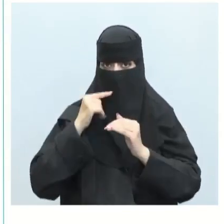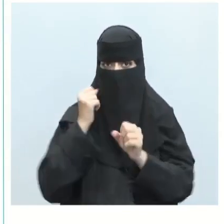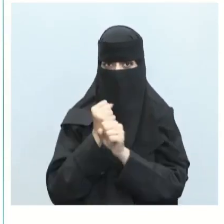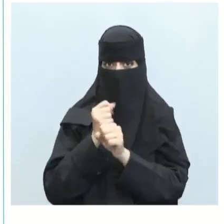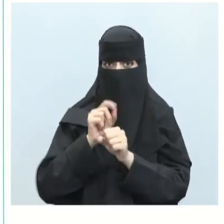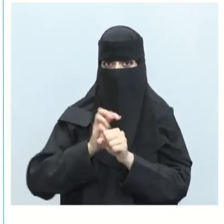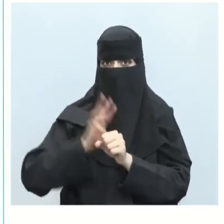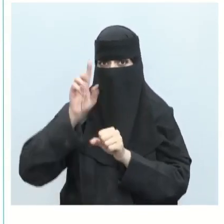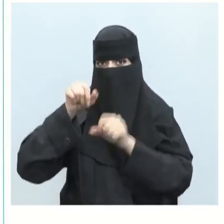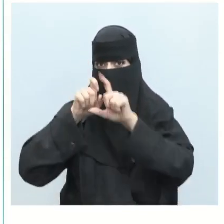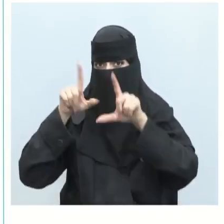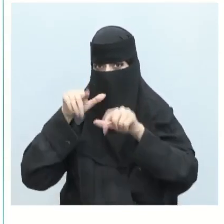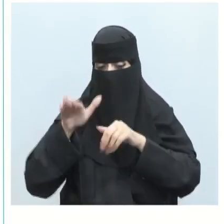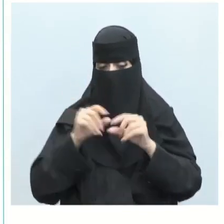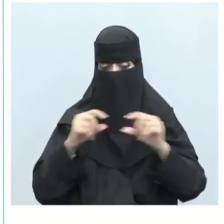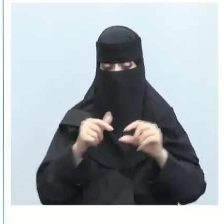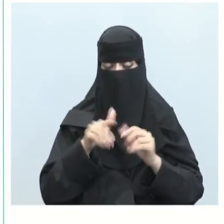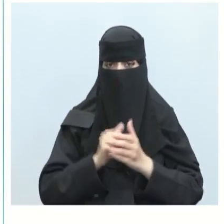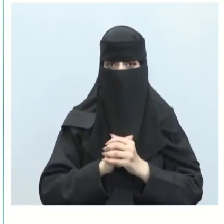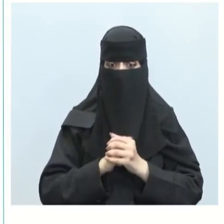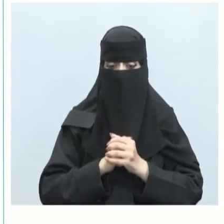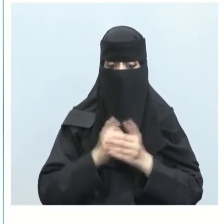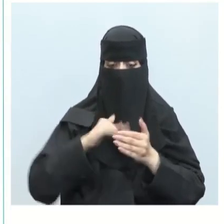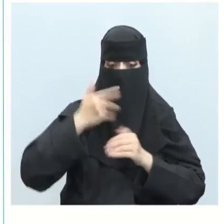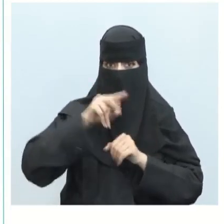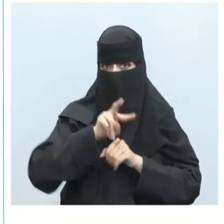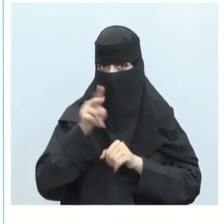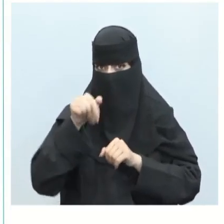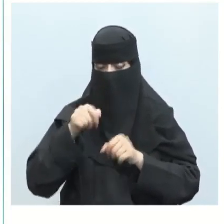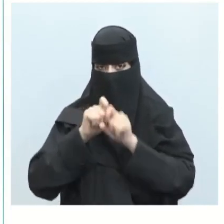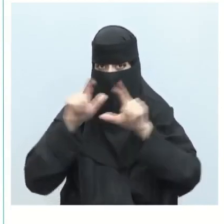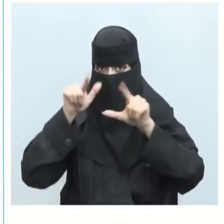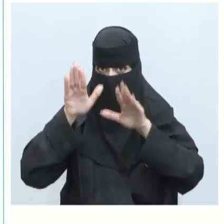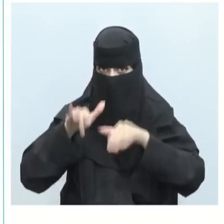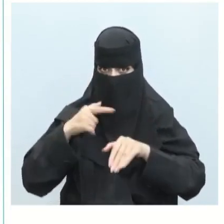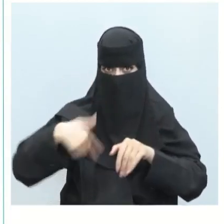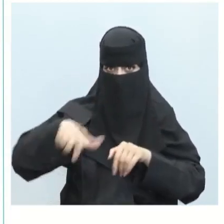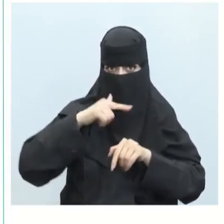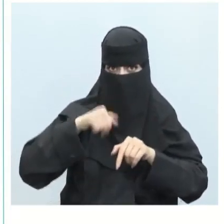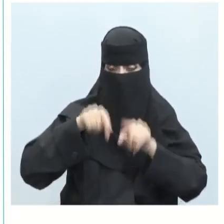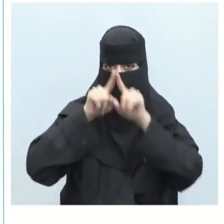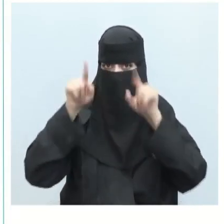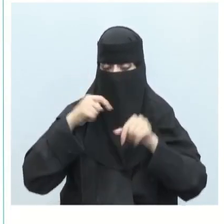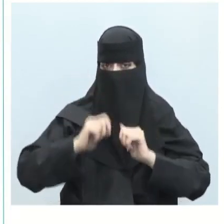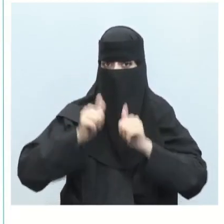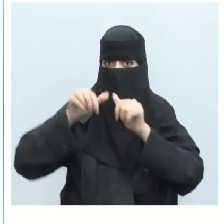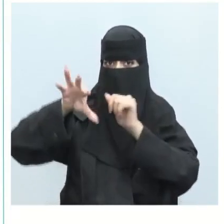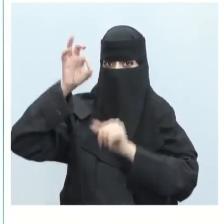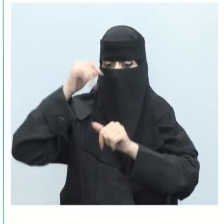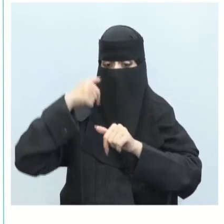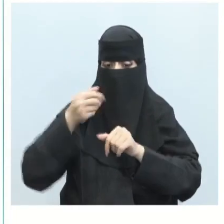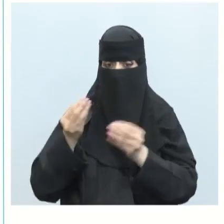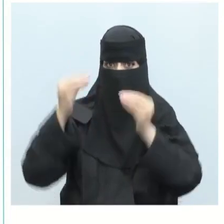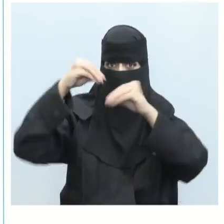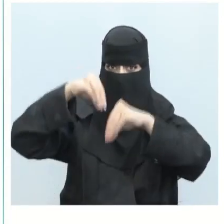انترنت الظاهره امامنا عند الضغط عليها ستظهر لنا هذه الشاشه سنقوم باختيار